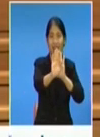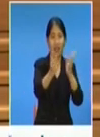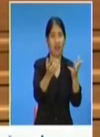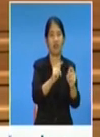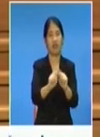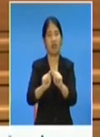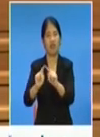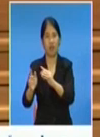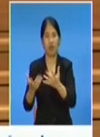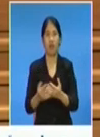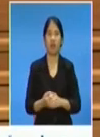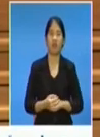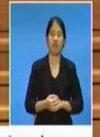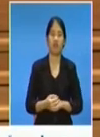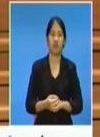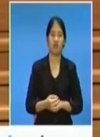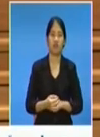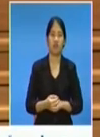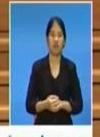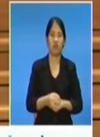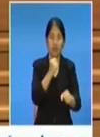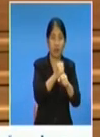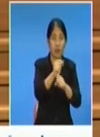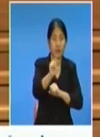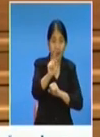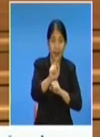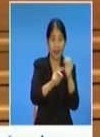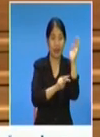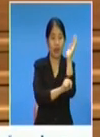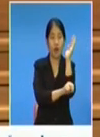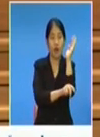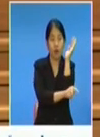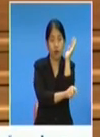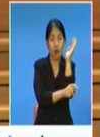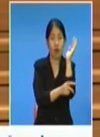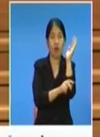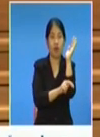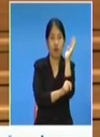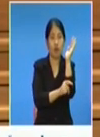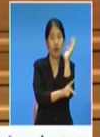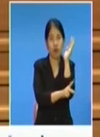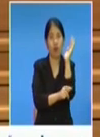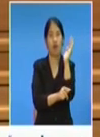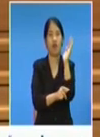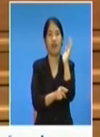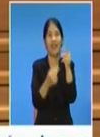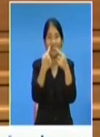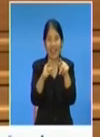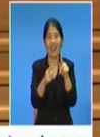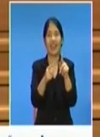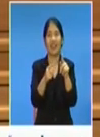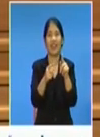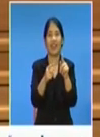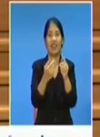ใหม่สร้างที่นครศรีธรรมราชไปสั่งเสาเข็มที่เชียงใหม่ไอ้อย่างเงี้ยครับต้องใส่ครกยักษ์แล้วตำด้วยสากยัก